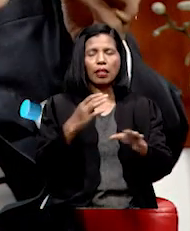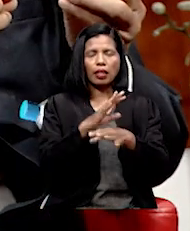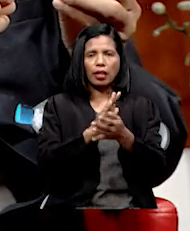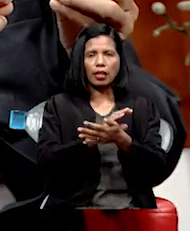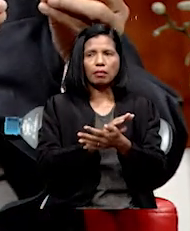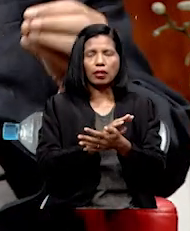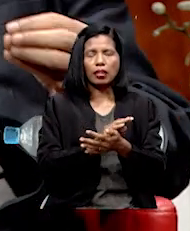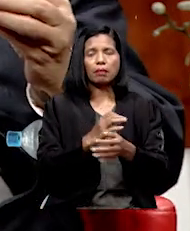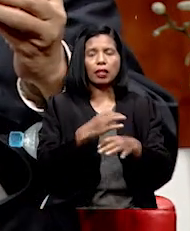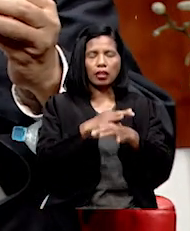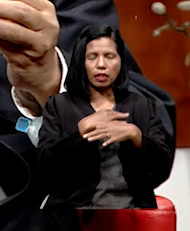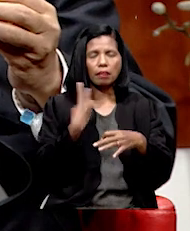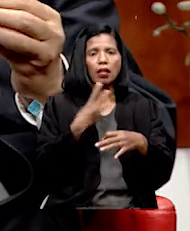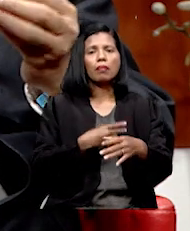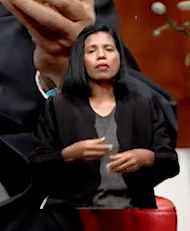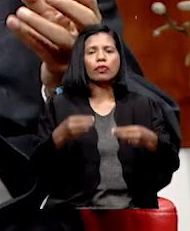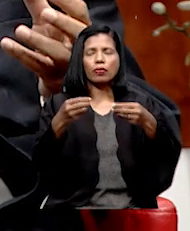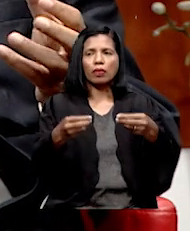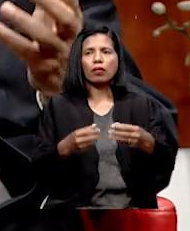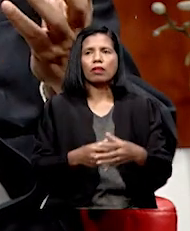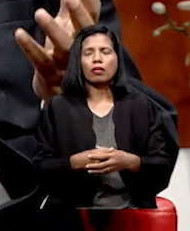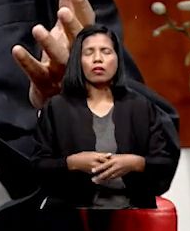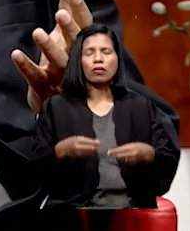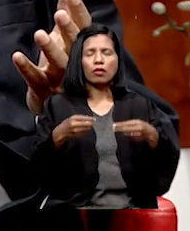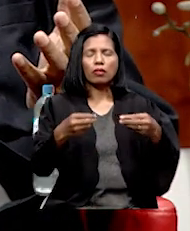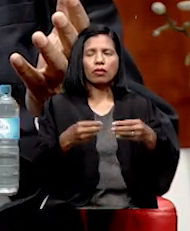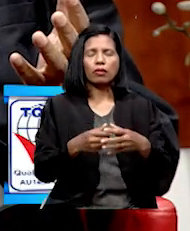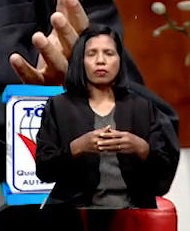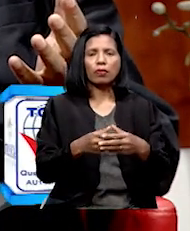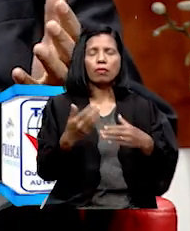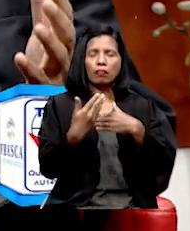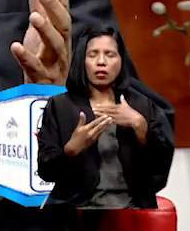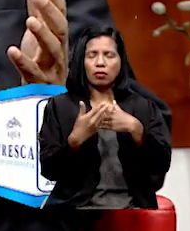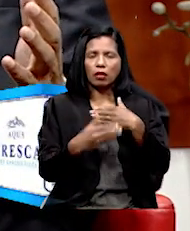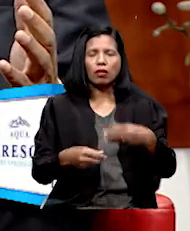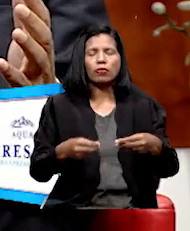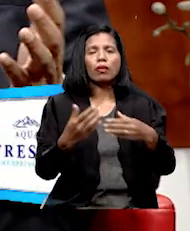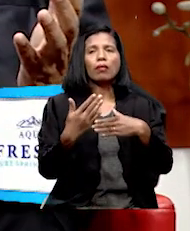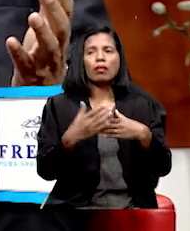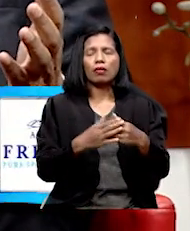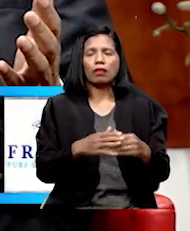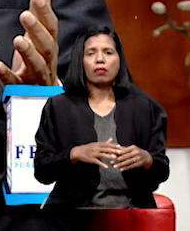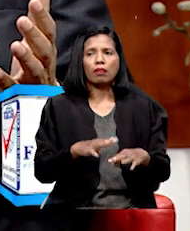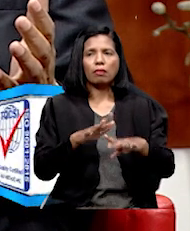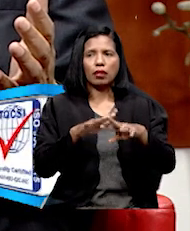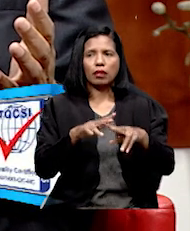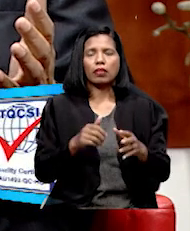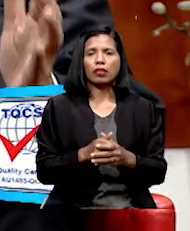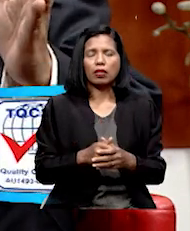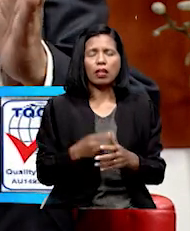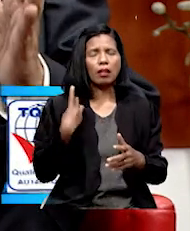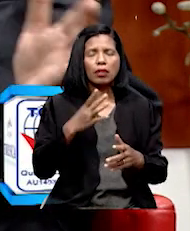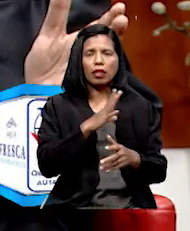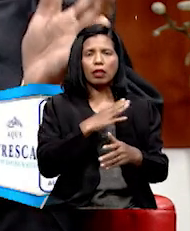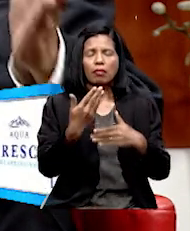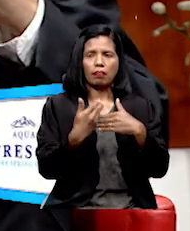fo agora fo saida fo paunka fo masing kaut ba jovem sira ami hein paun imi fo masing kaut am lakoi